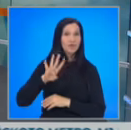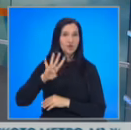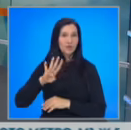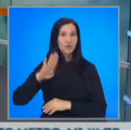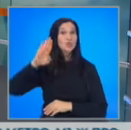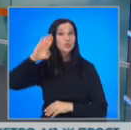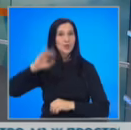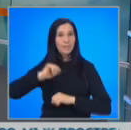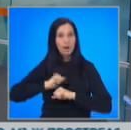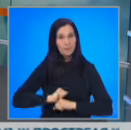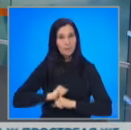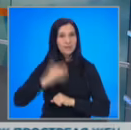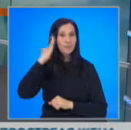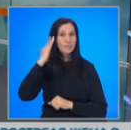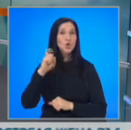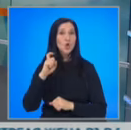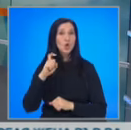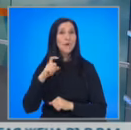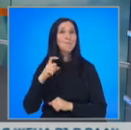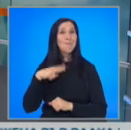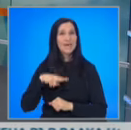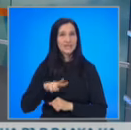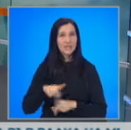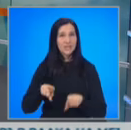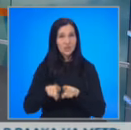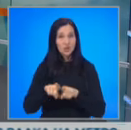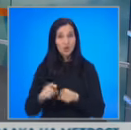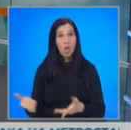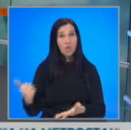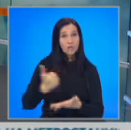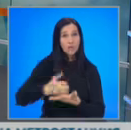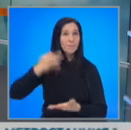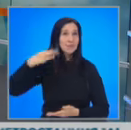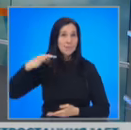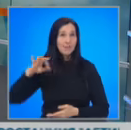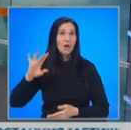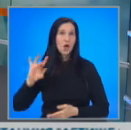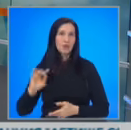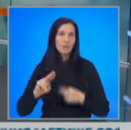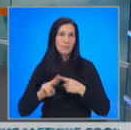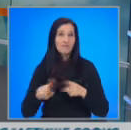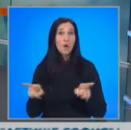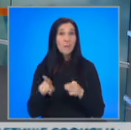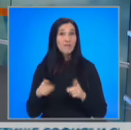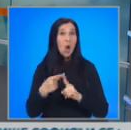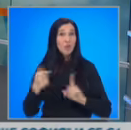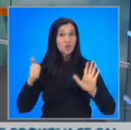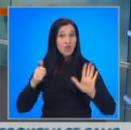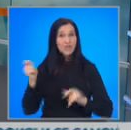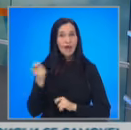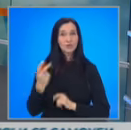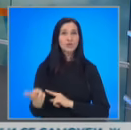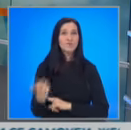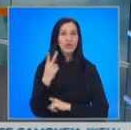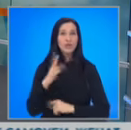четвърти служебен кабинет с премиер Георги Близнашки също е назначен от президента Росен Плевнелиев. Управлява от 6